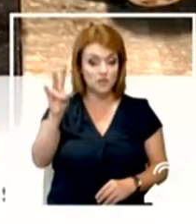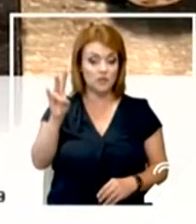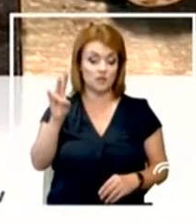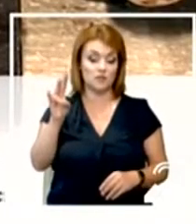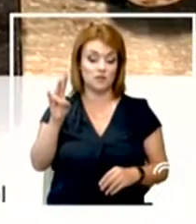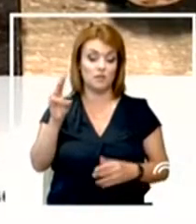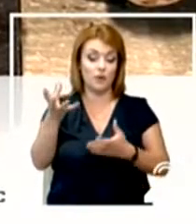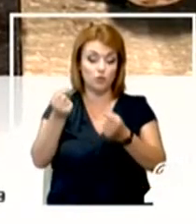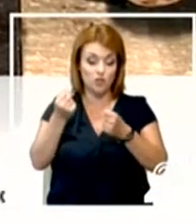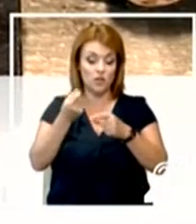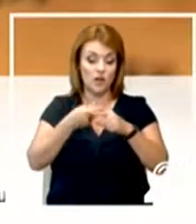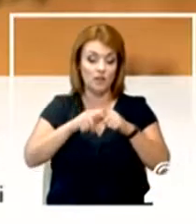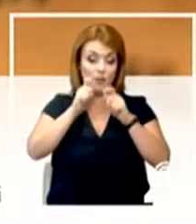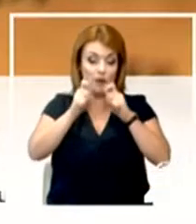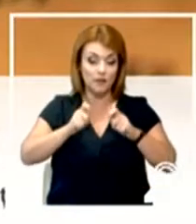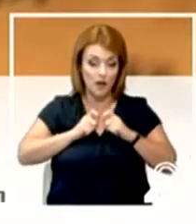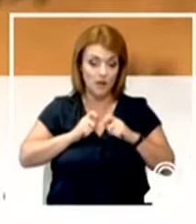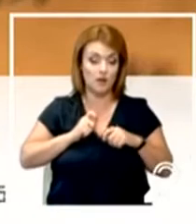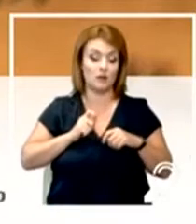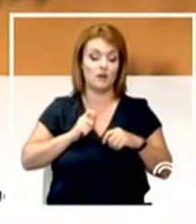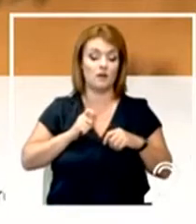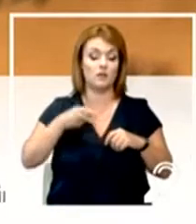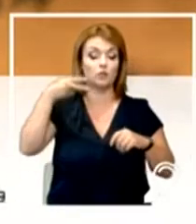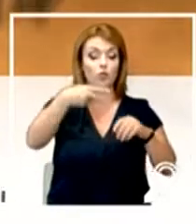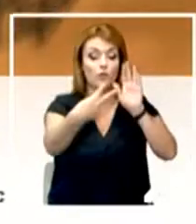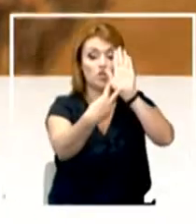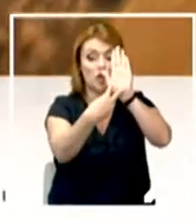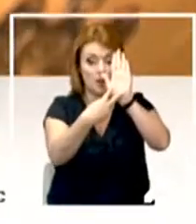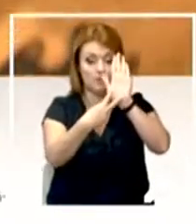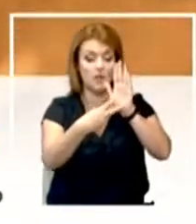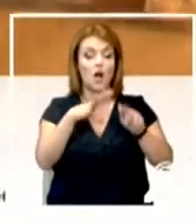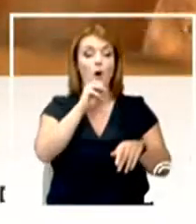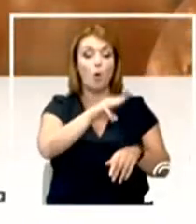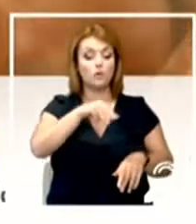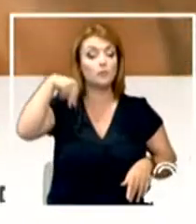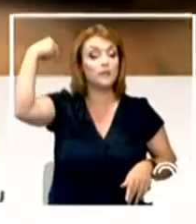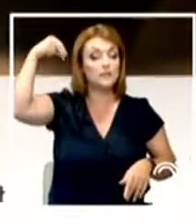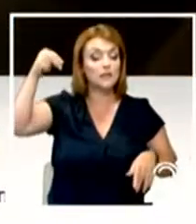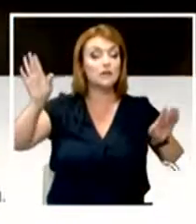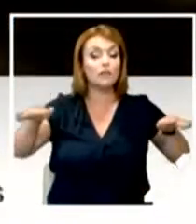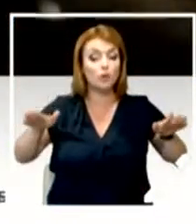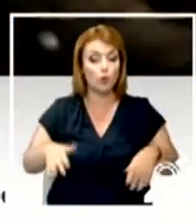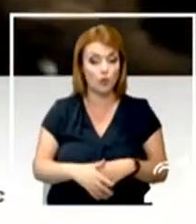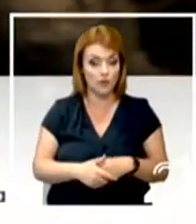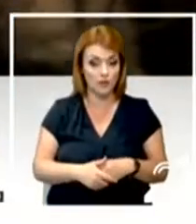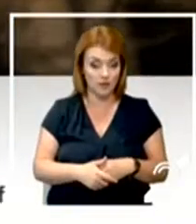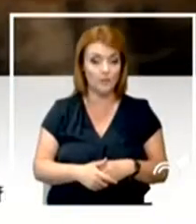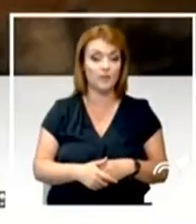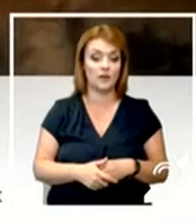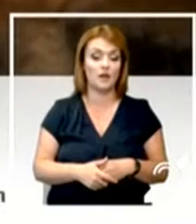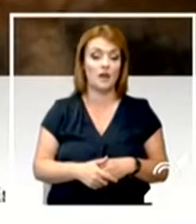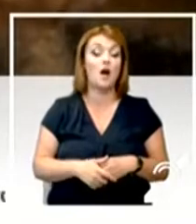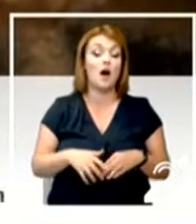Voronin. În crama de la Cricova se află colecții impresionante de vinuri păstrate pentru oficiali de rang înalt din mai multe